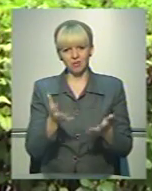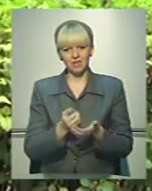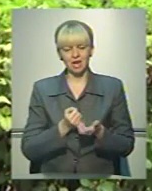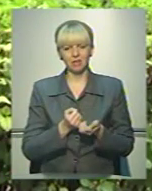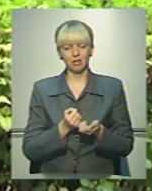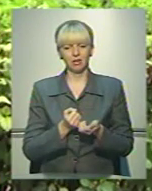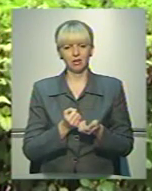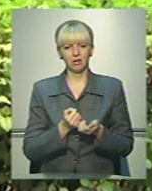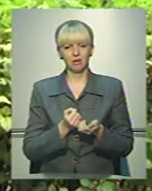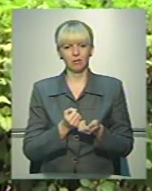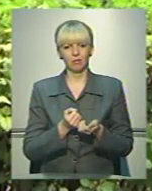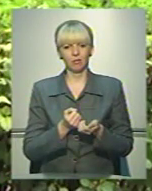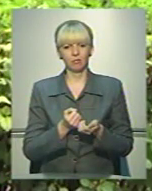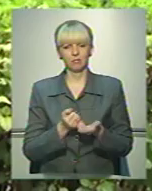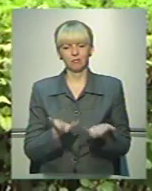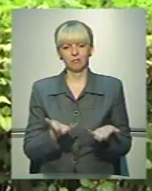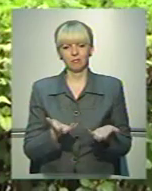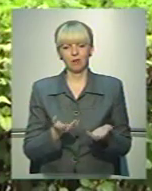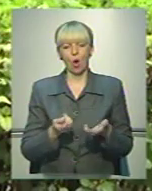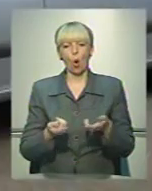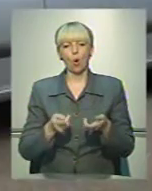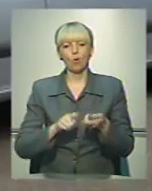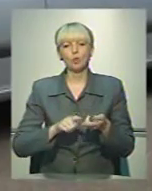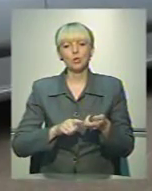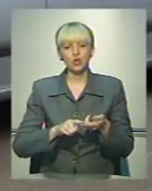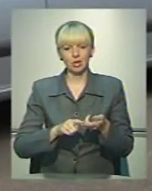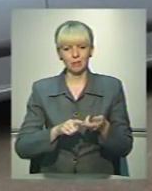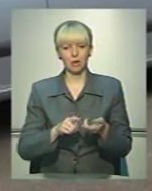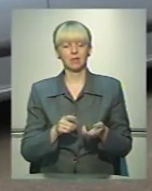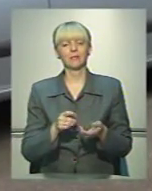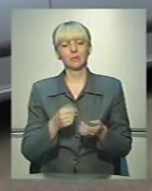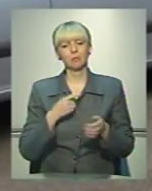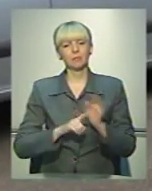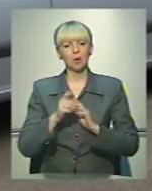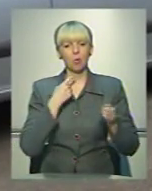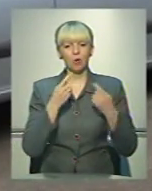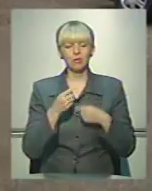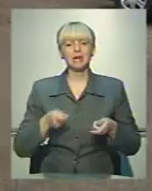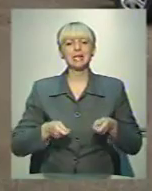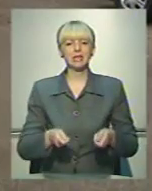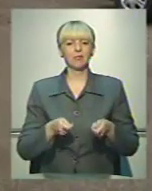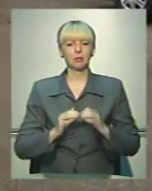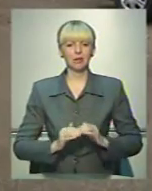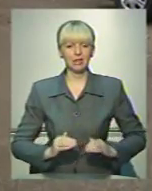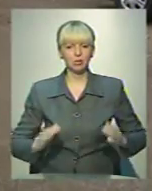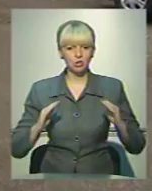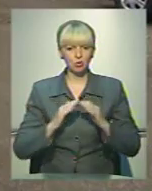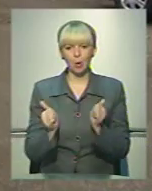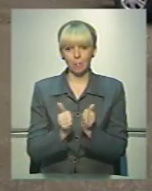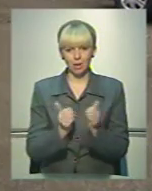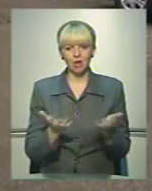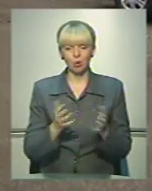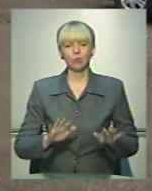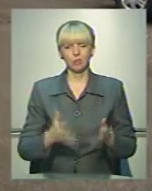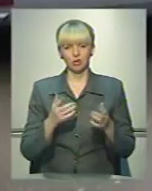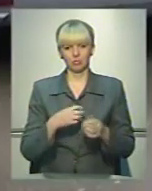вже не на руку, не знаю, як відпечатки. Ми вирішили поговорити також із завідуючою дитячого садочку, біля якого